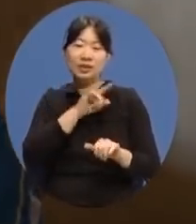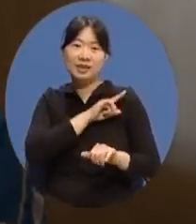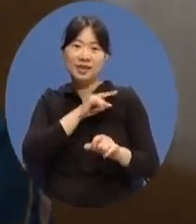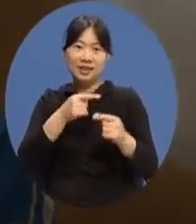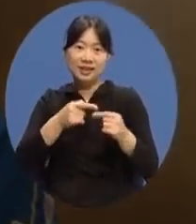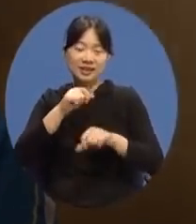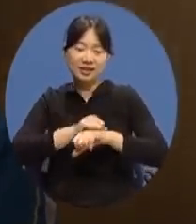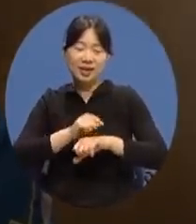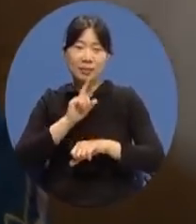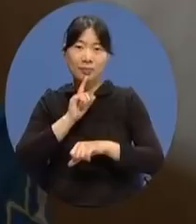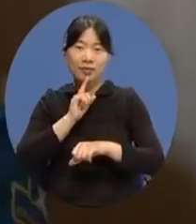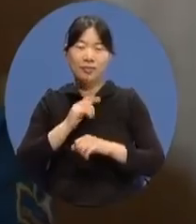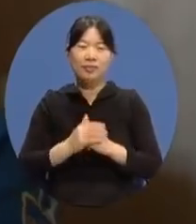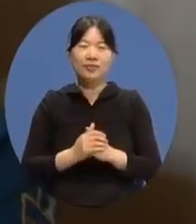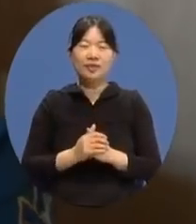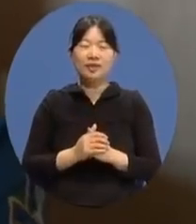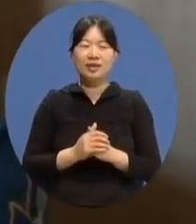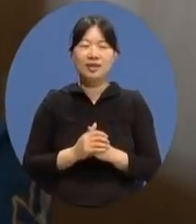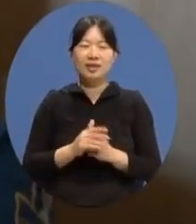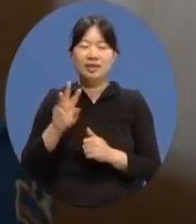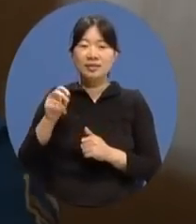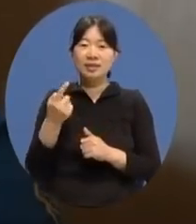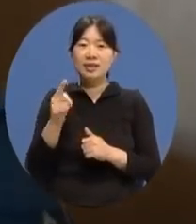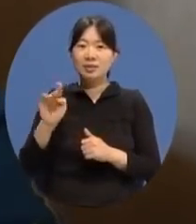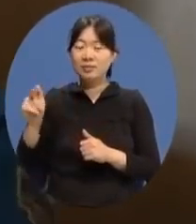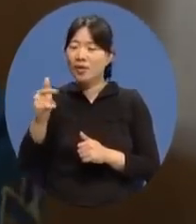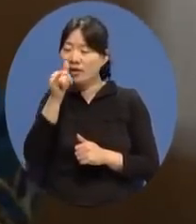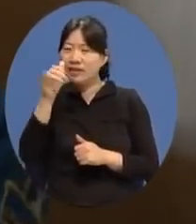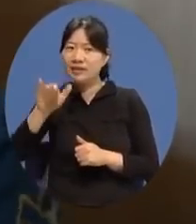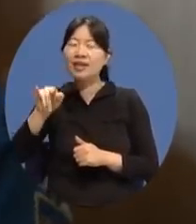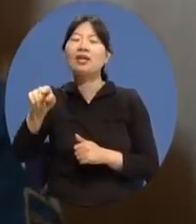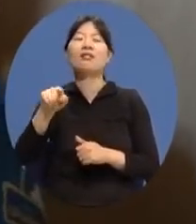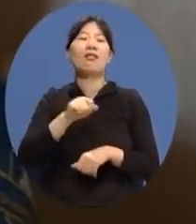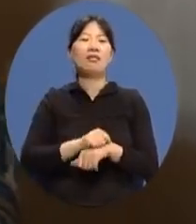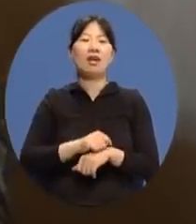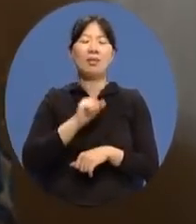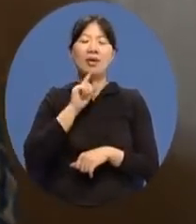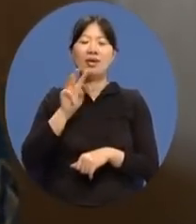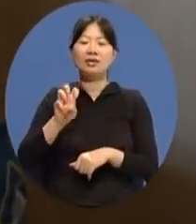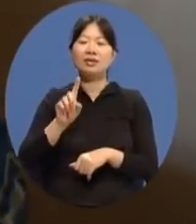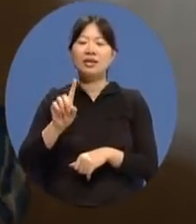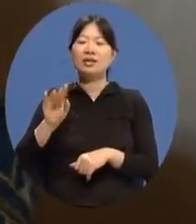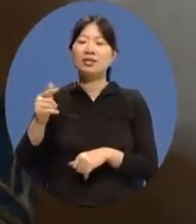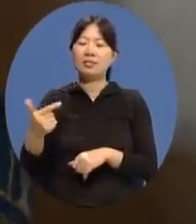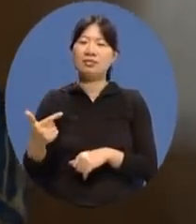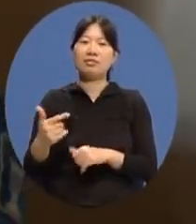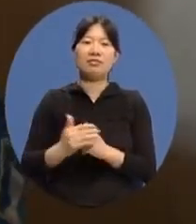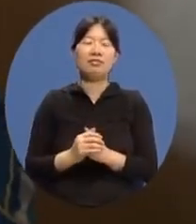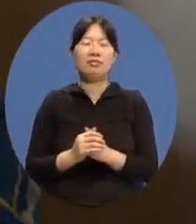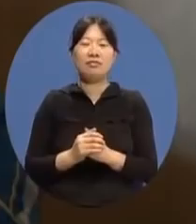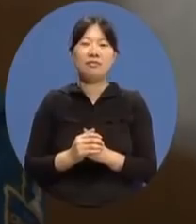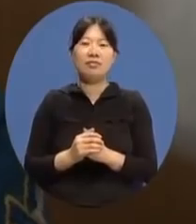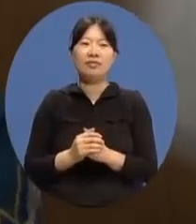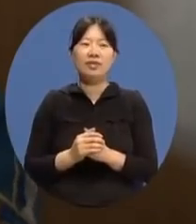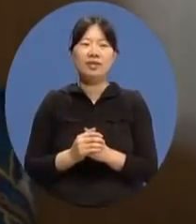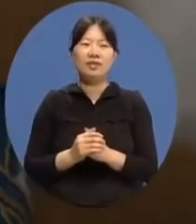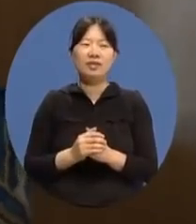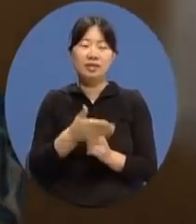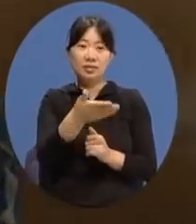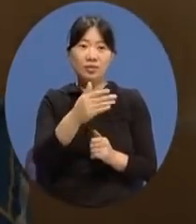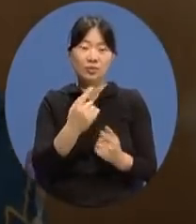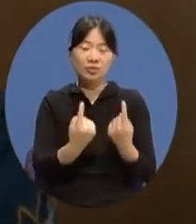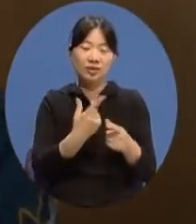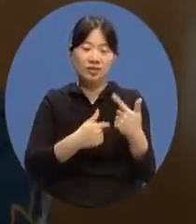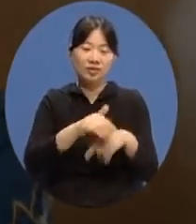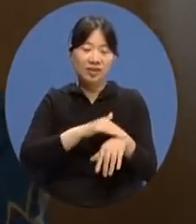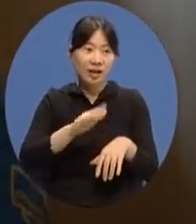잘해요? 네, 제 31번 있는데요. 걔가 잘해요. 아, 31번이요? 네. 아, 성준이보다 더 잘해요?